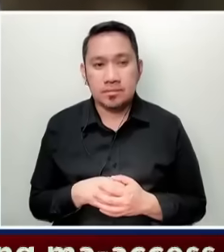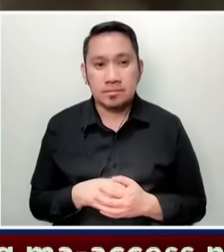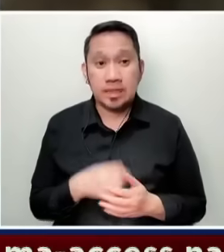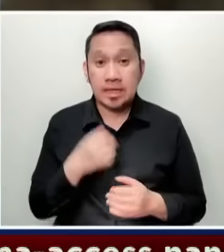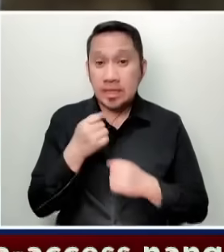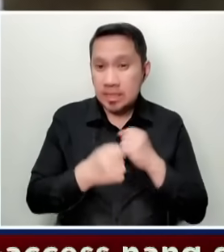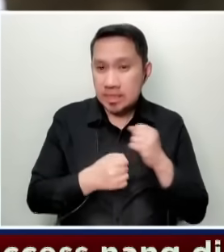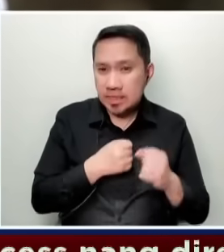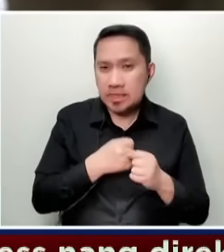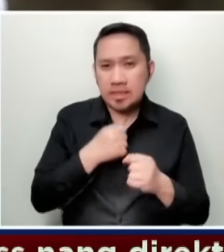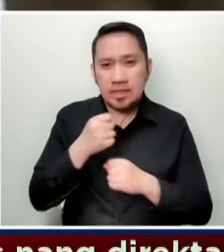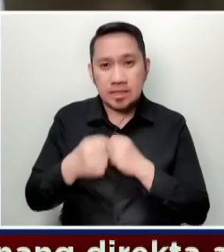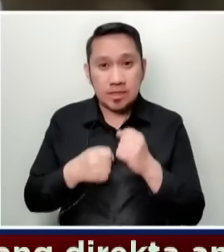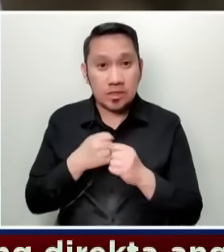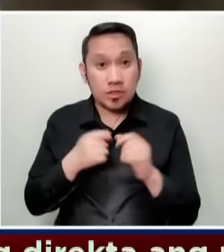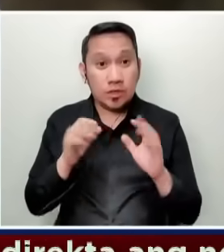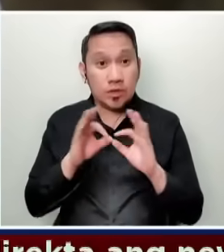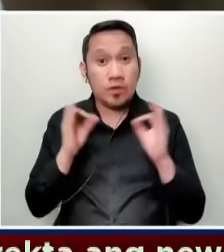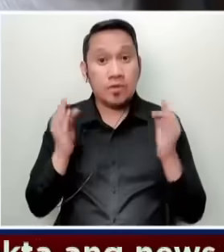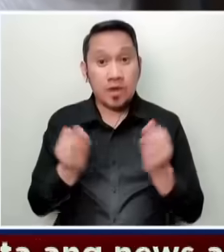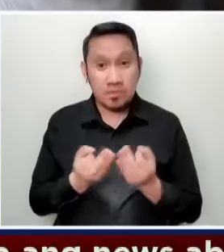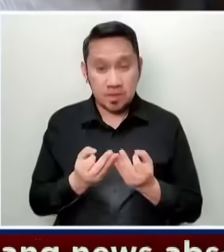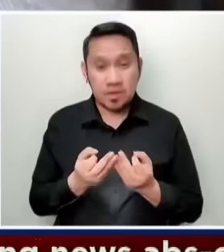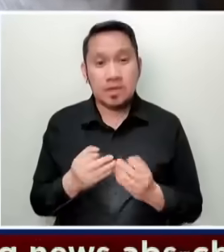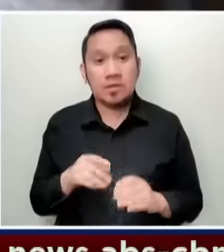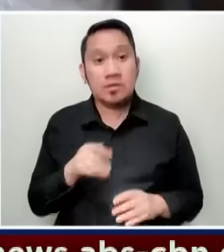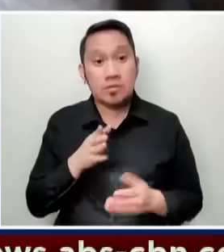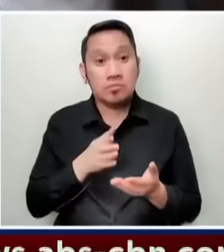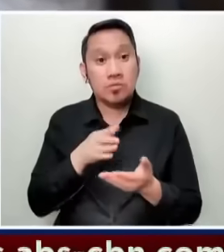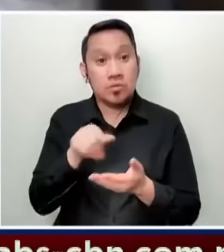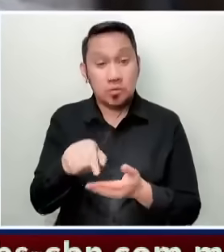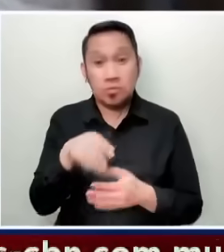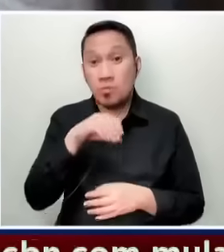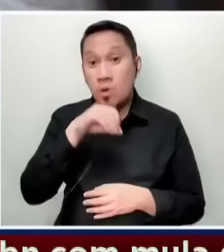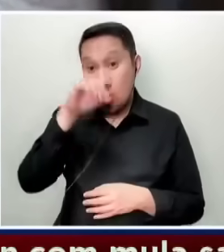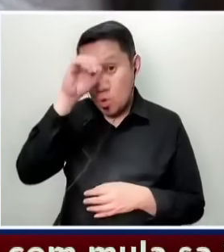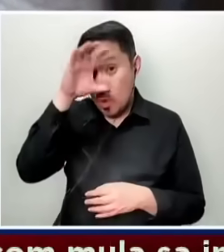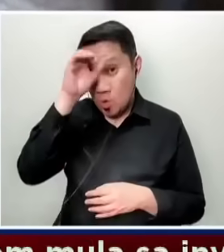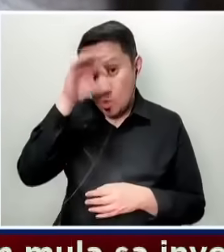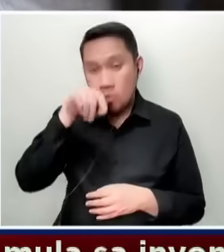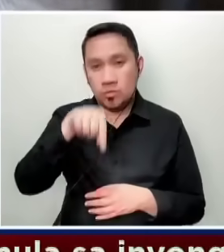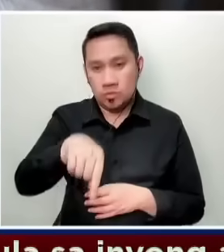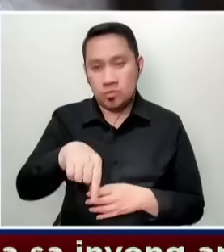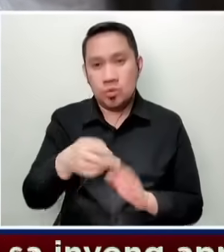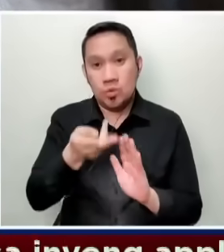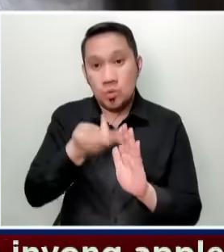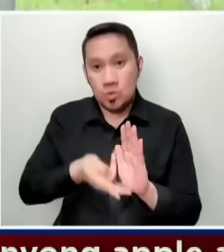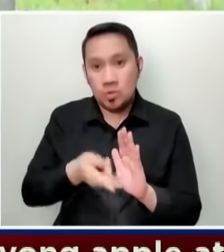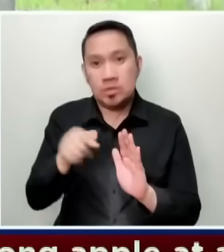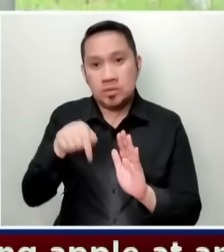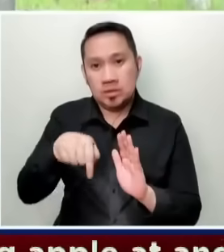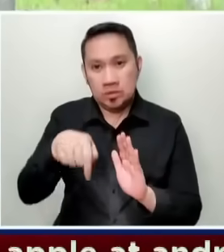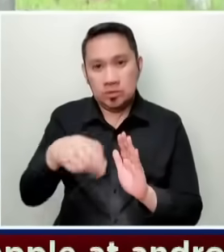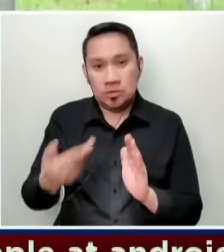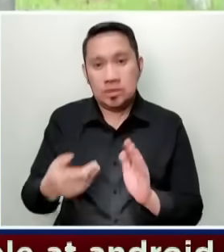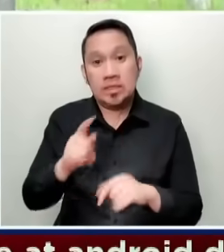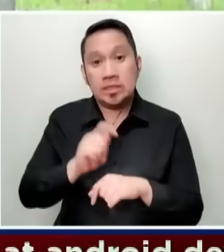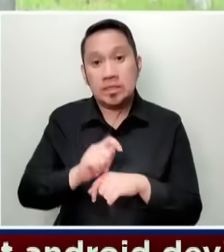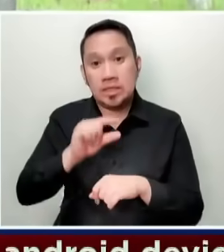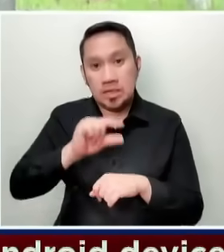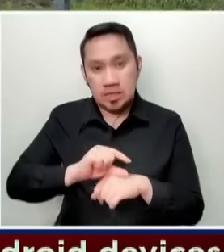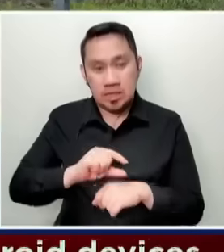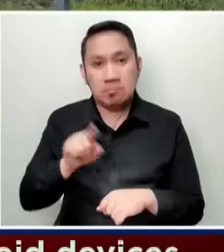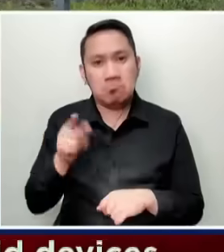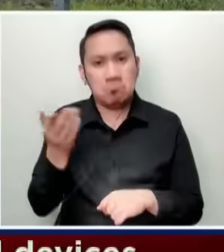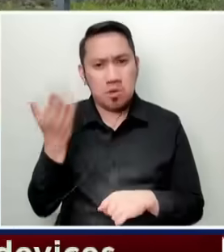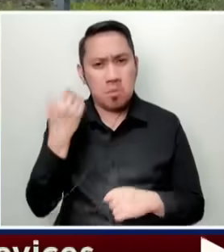Taon-taon bumibisita ang pamilya ni Saiwea sa puntod ng kanilang yumaong lolo sa libingan ng mga bayani sa Taguig City. Isang dating